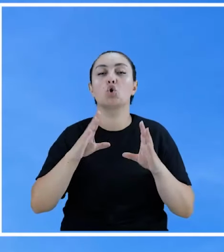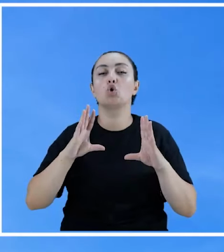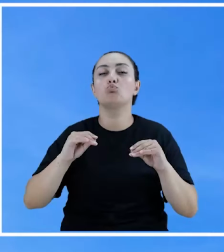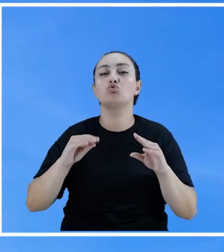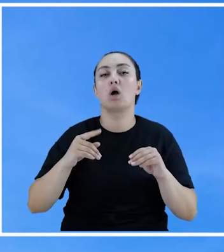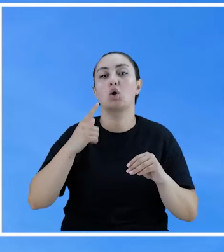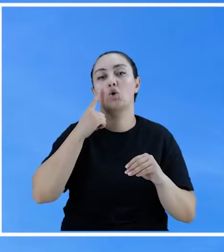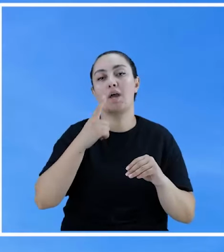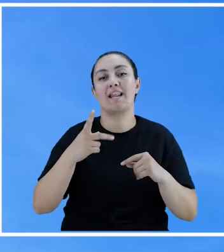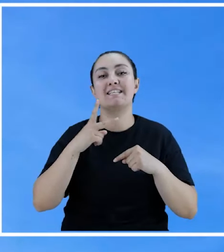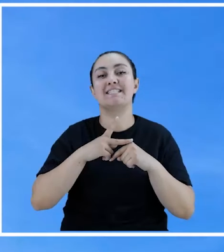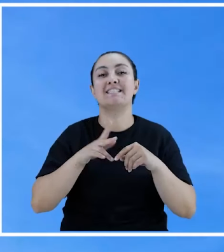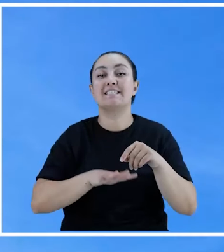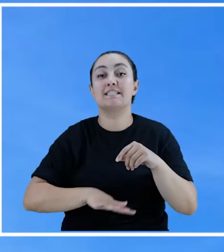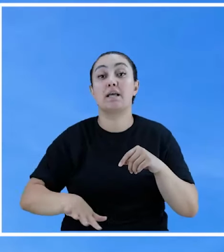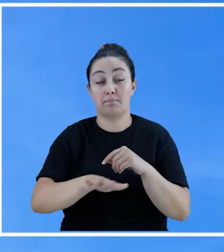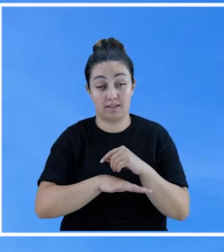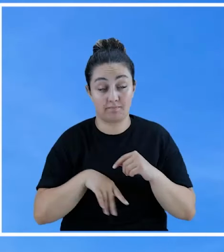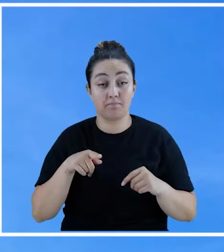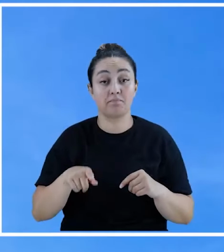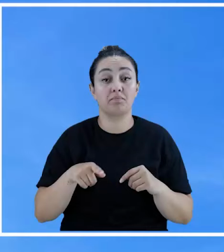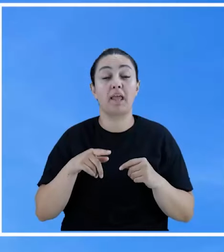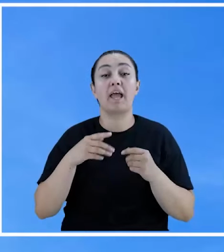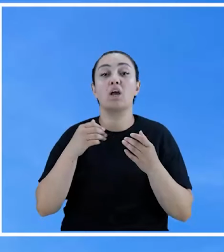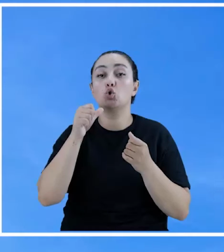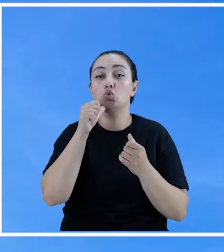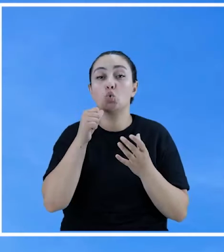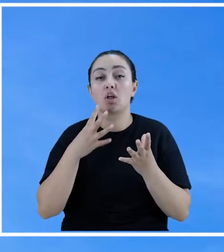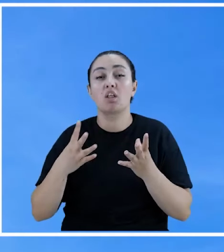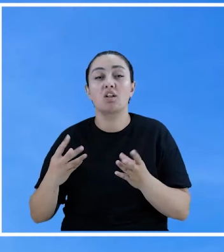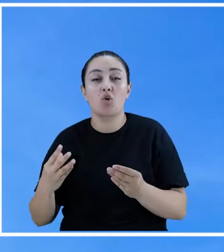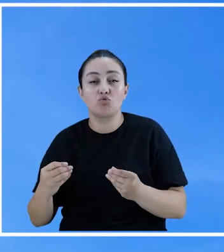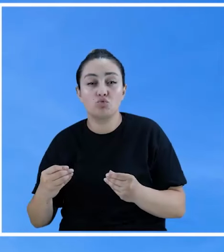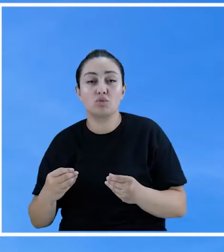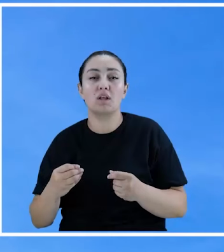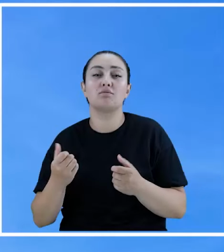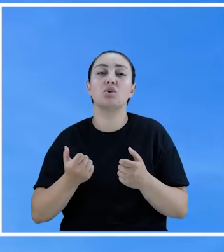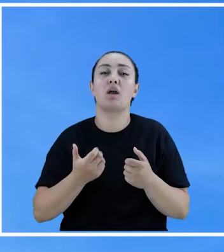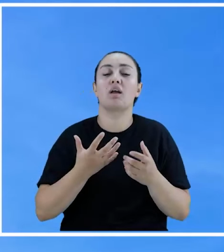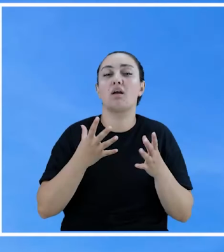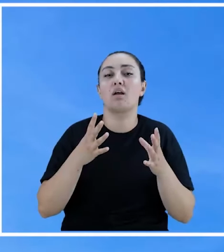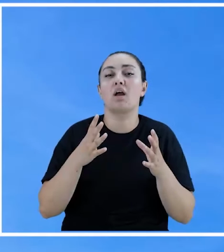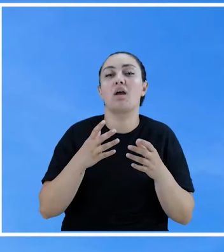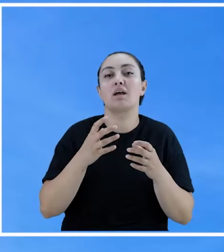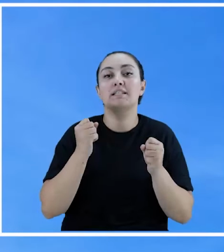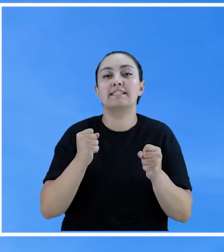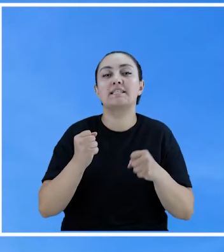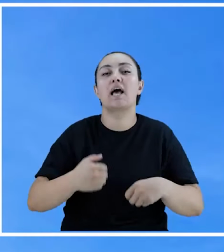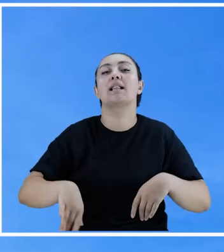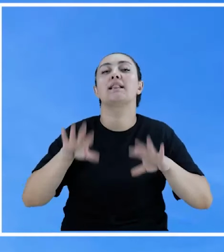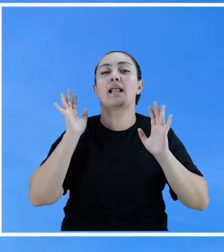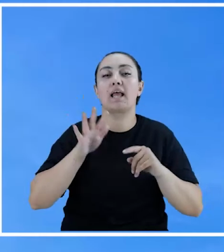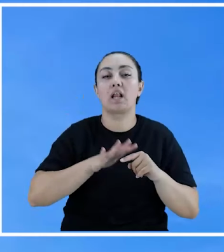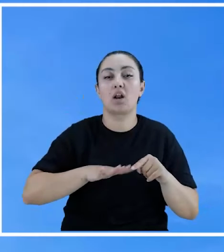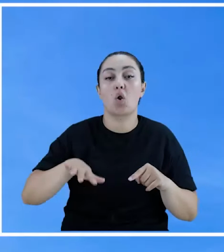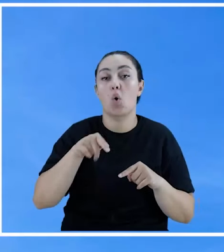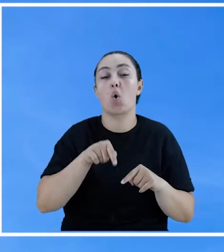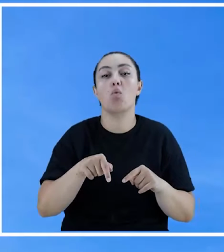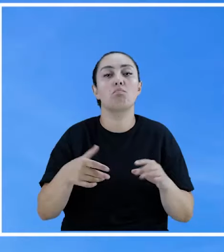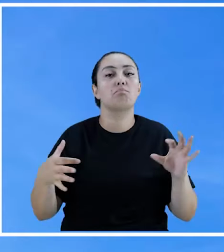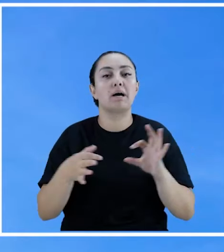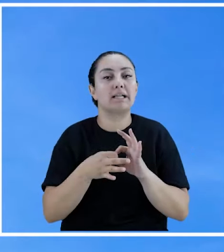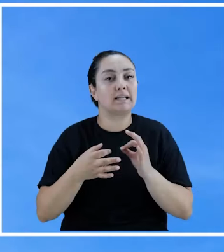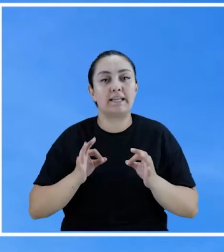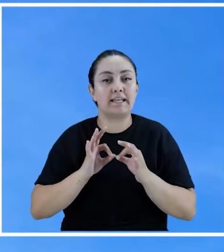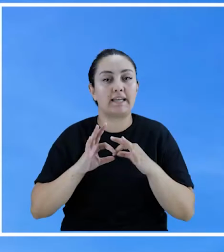yumuşak zeminler ya da suya doygun gevşek zeminler olarak nitelendiriyoruz. Mesela neden suya doygun gevşek